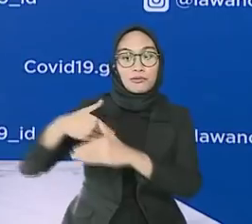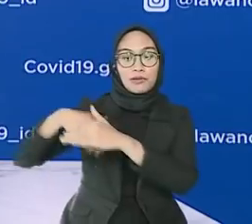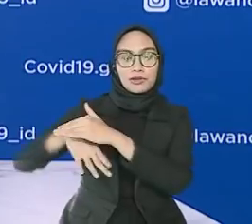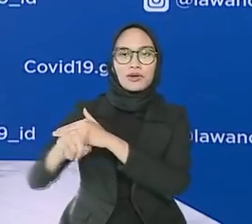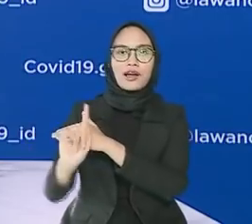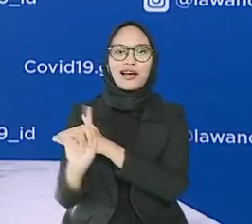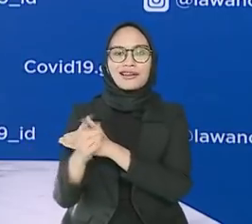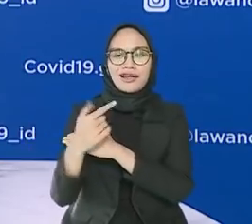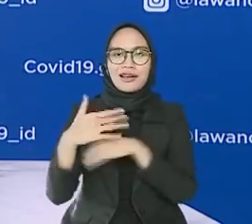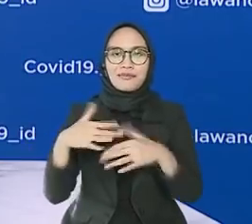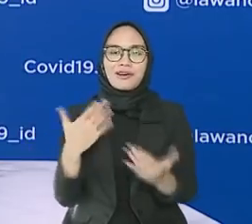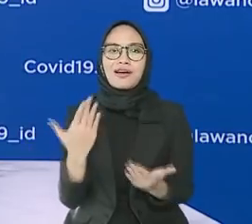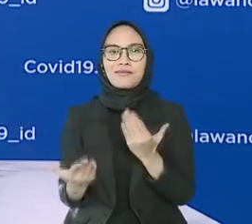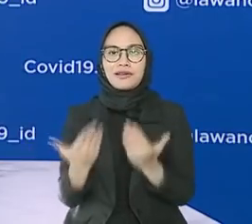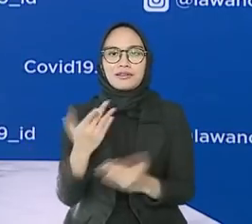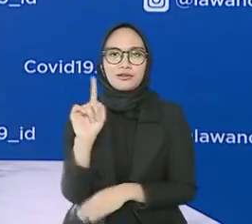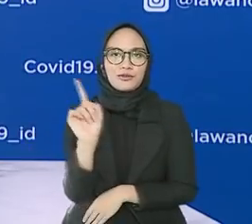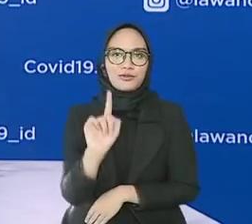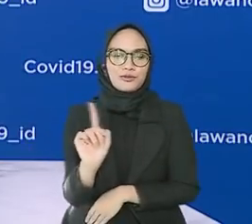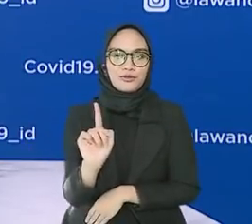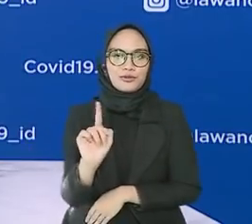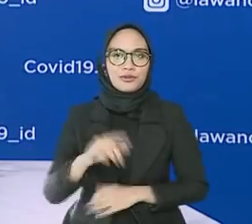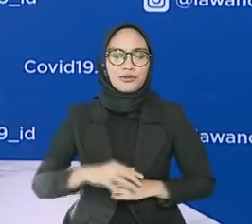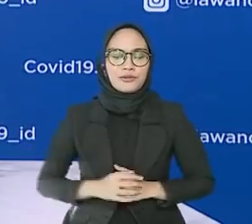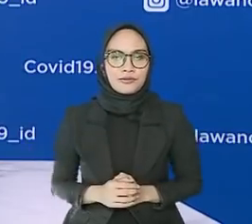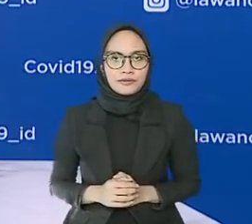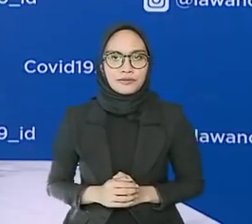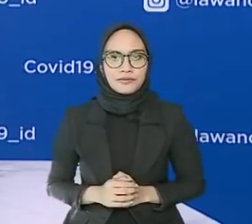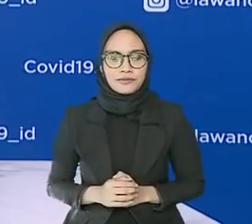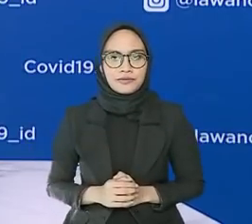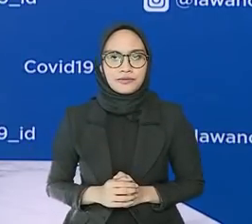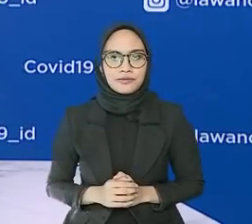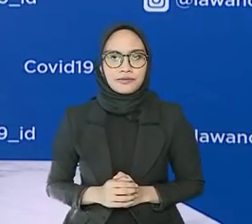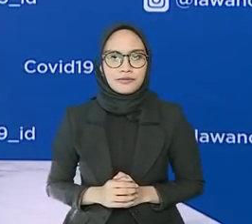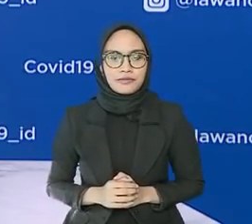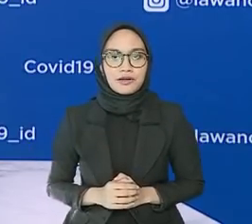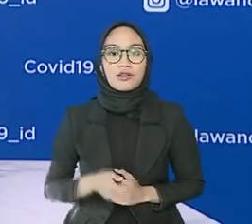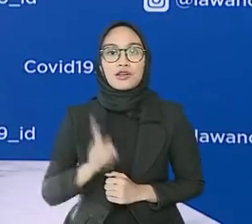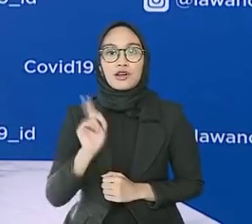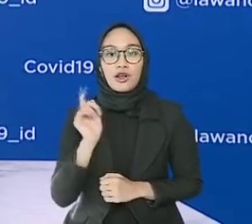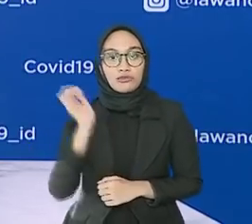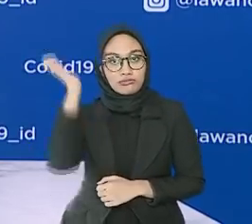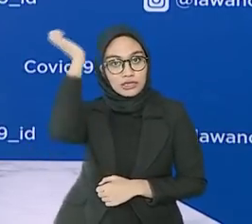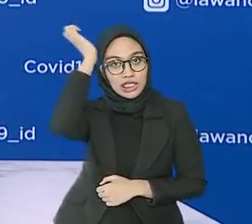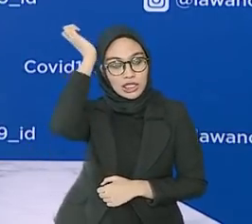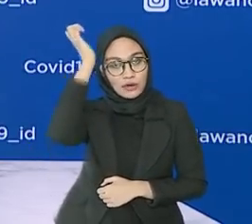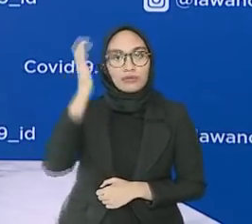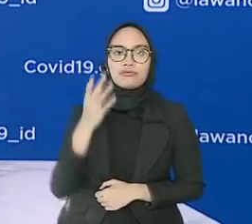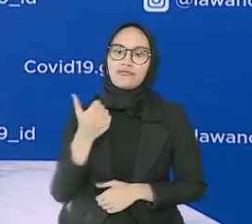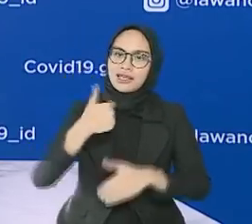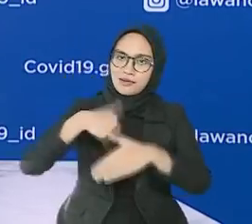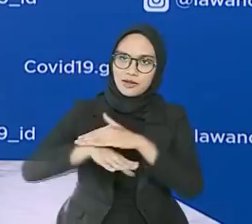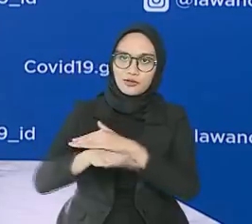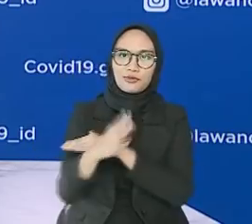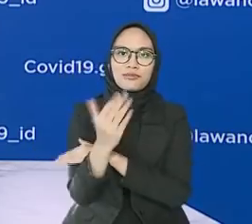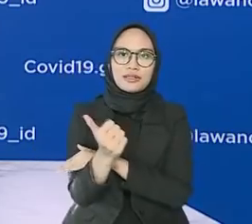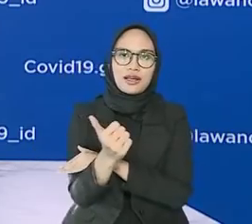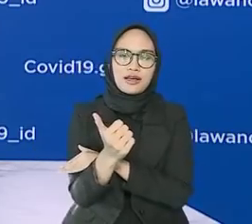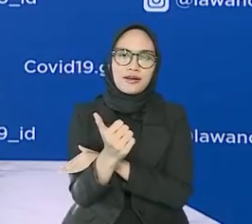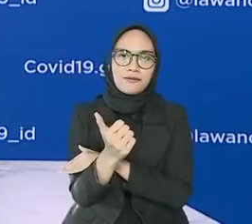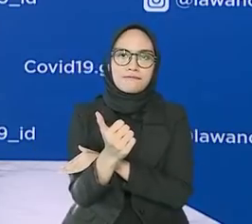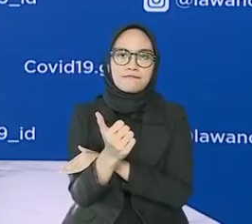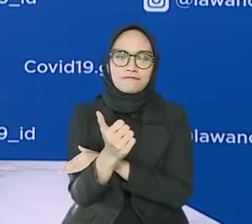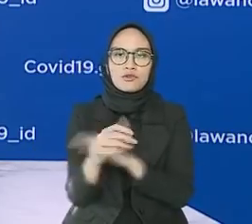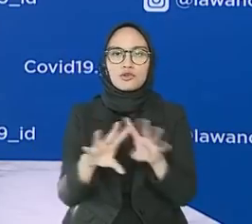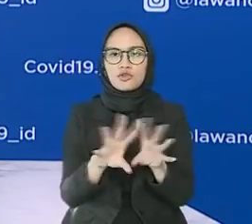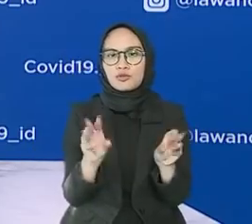menggunakan aplikasi Peduli Lindungi dan hanya yang memiliki kategori hijau yang dapat masuk ke bioskop serta